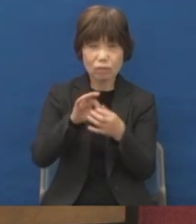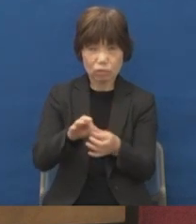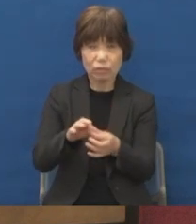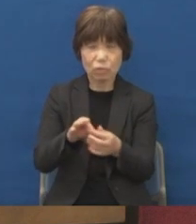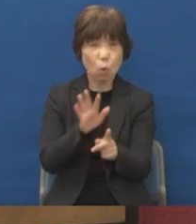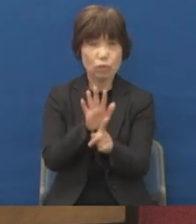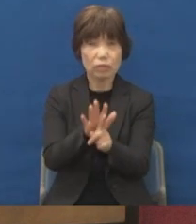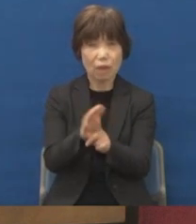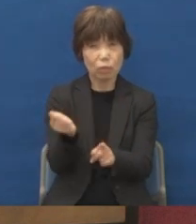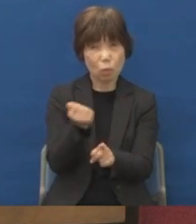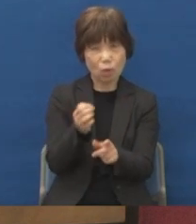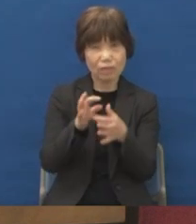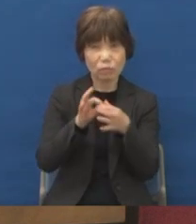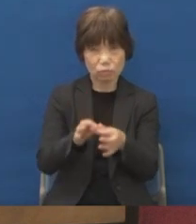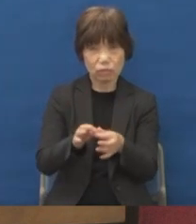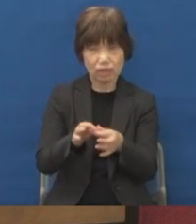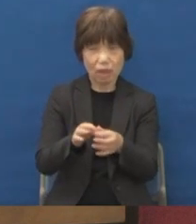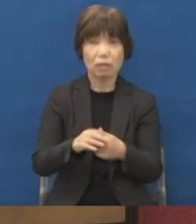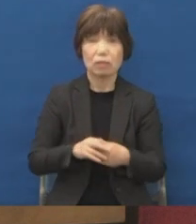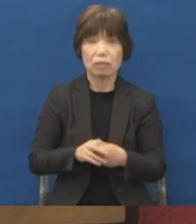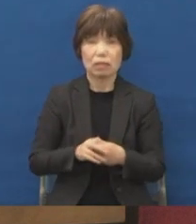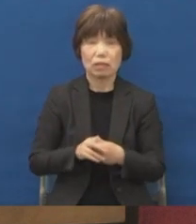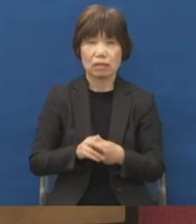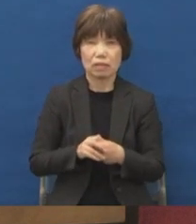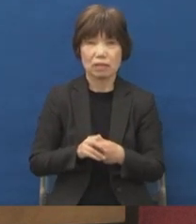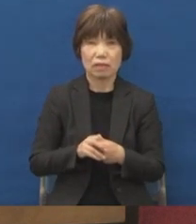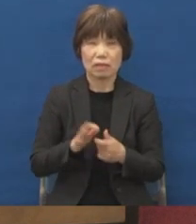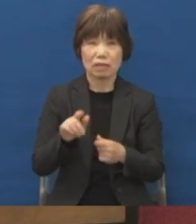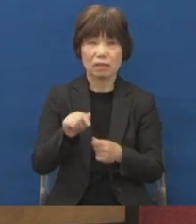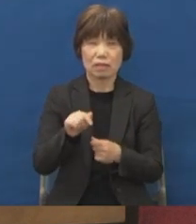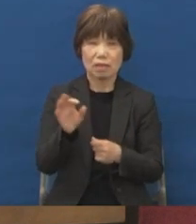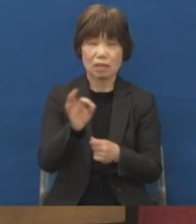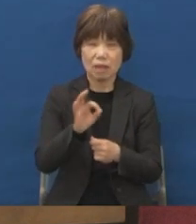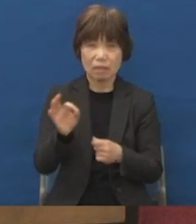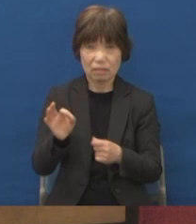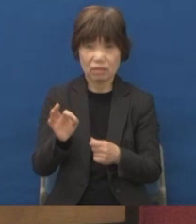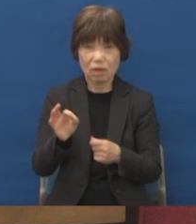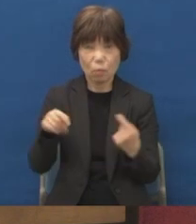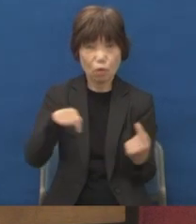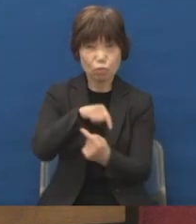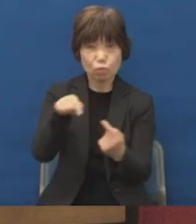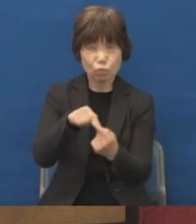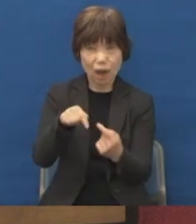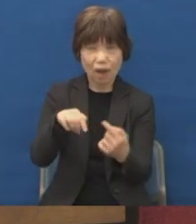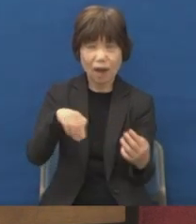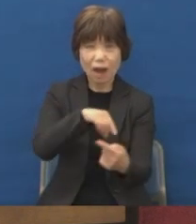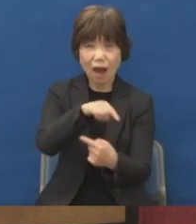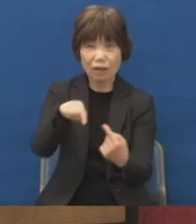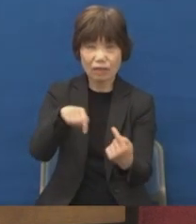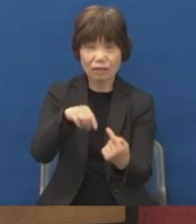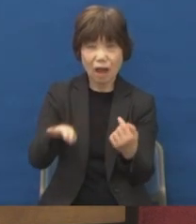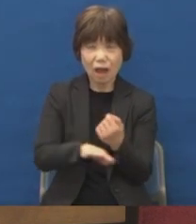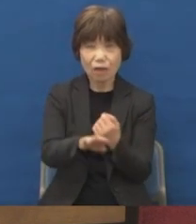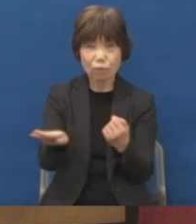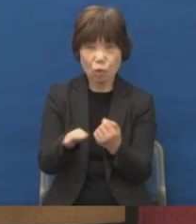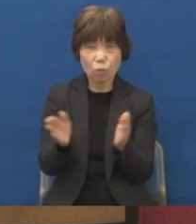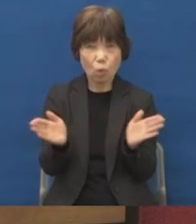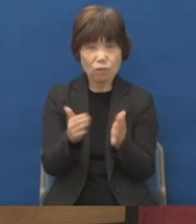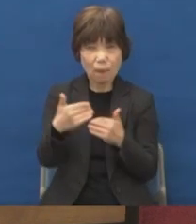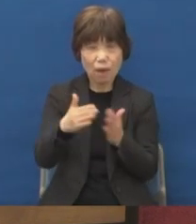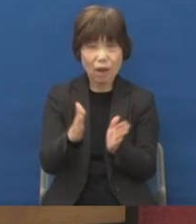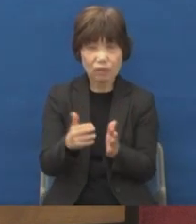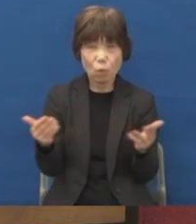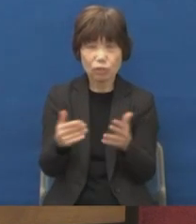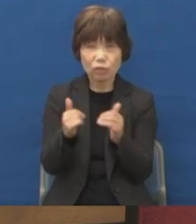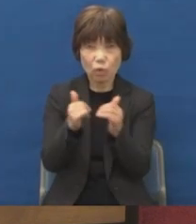援の強化、リユース製品の循環環境の整備と狭い意味での事業者への